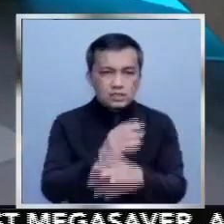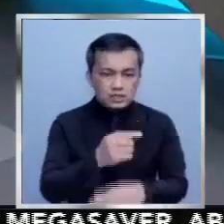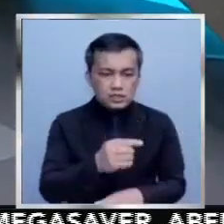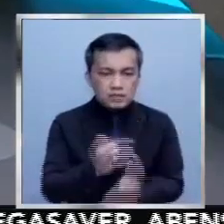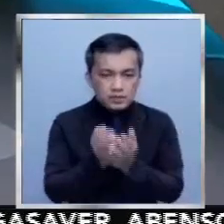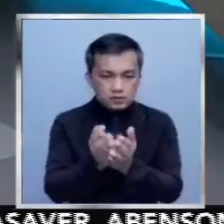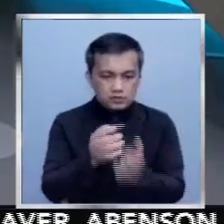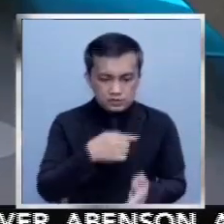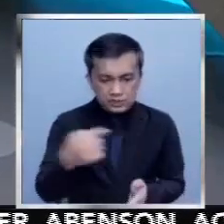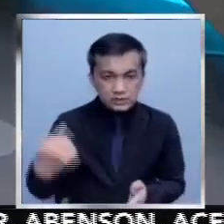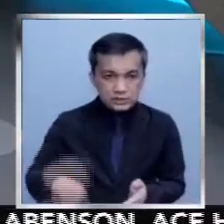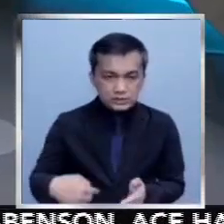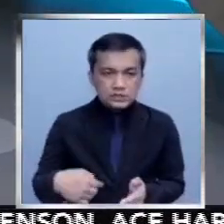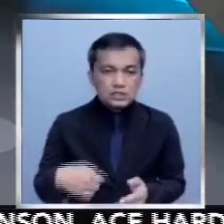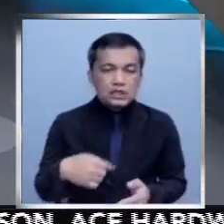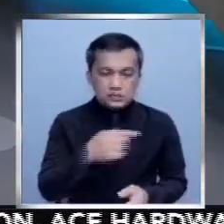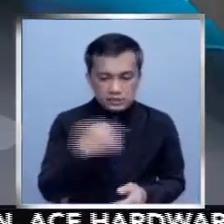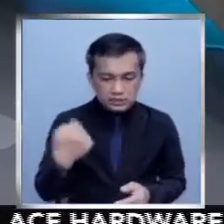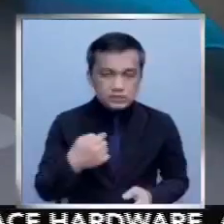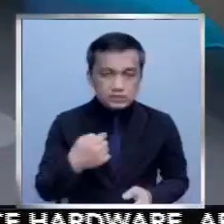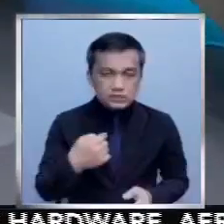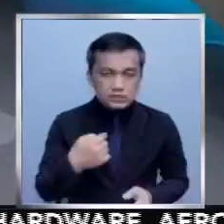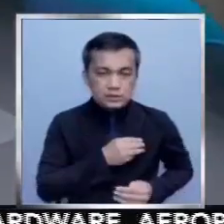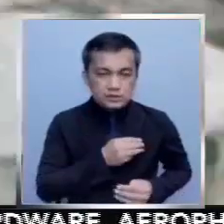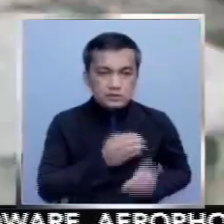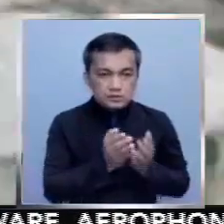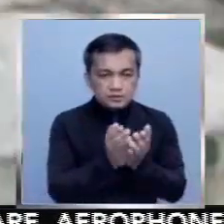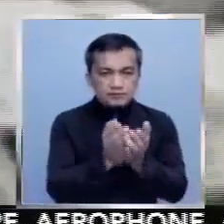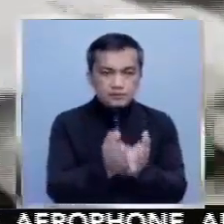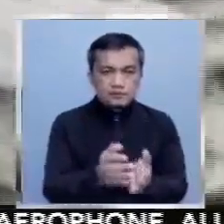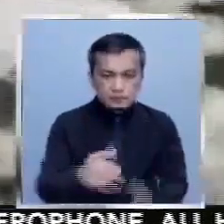Chinese Maritime Militia vessel. Nakatutok si Joseph Moro.